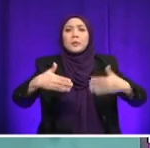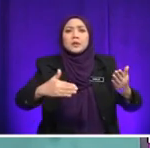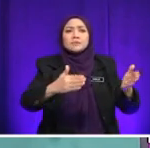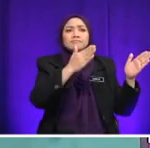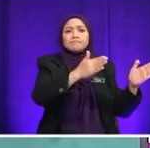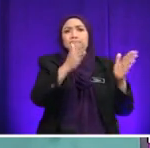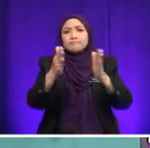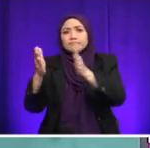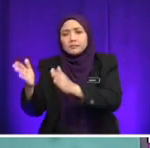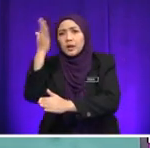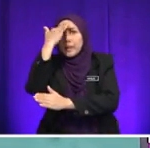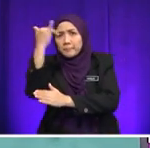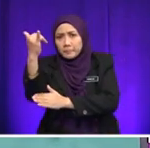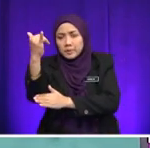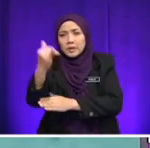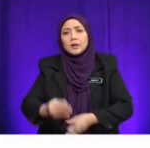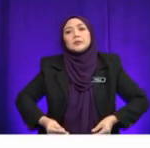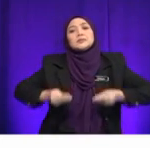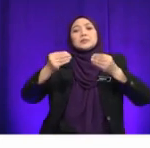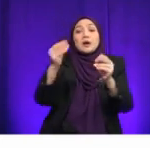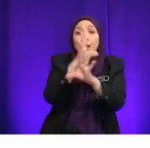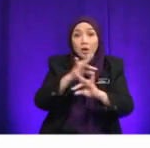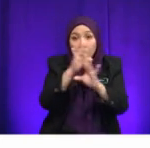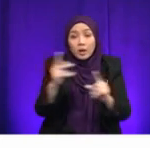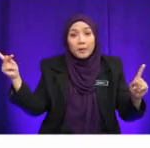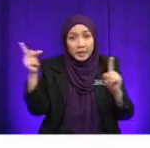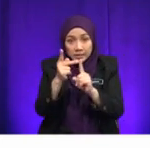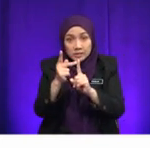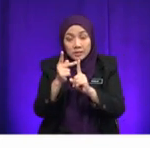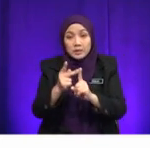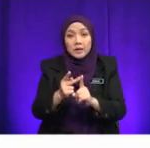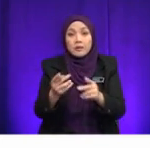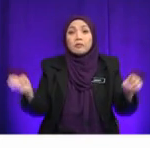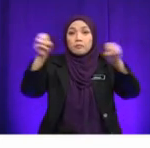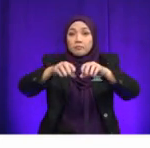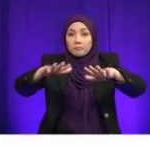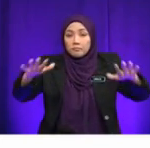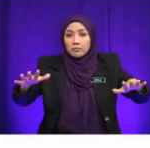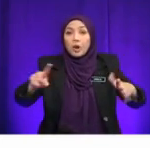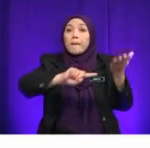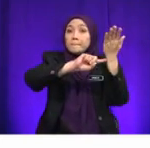serawa ini bermula daripada Oke dia sebenarnya pada 11 September 1945